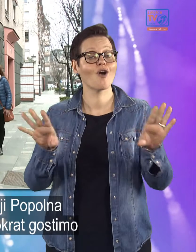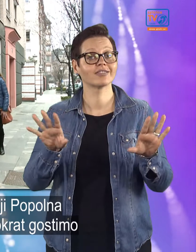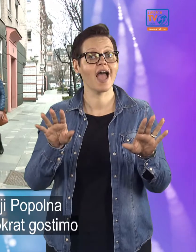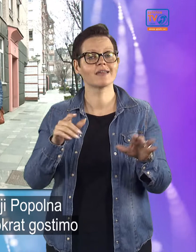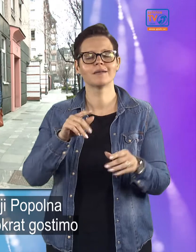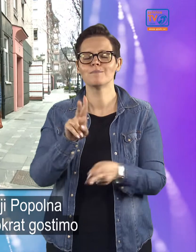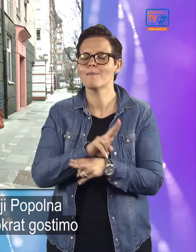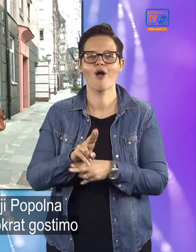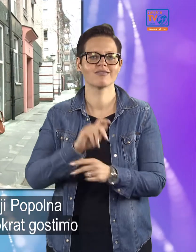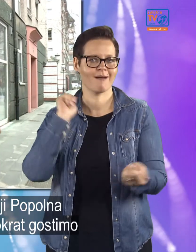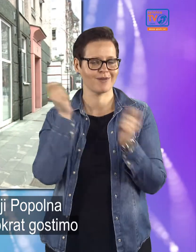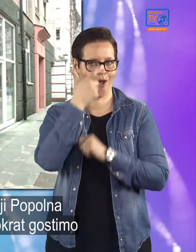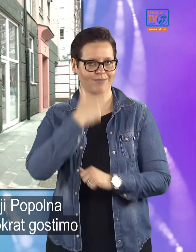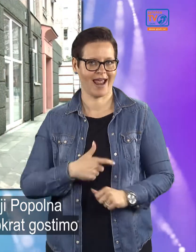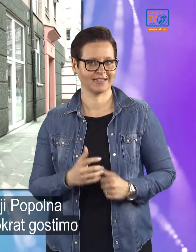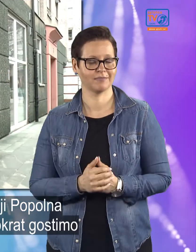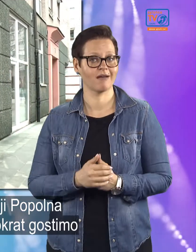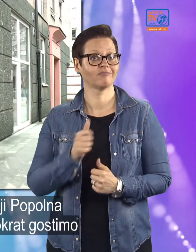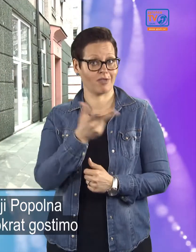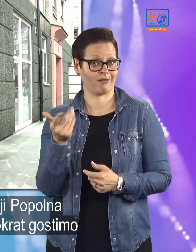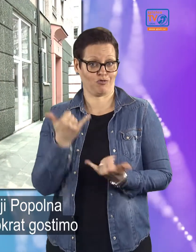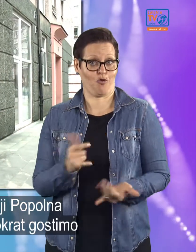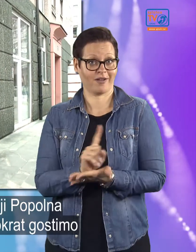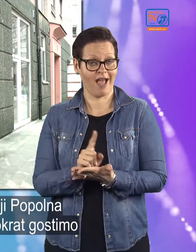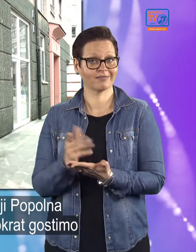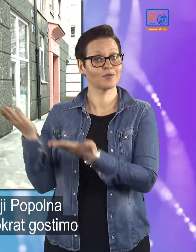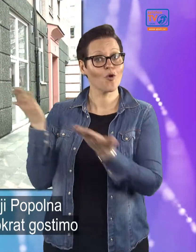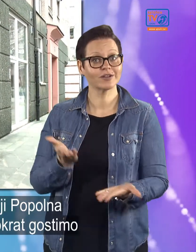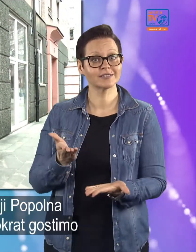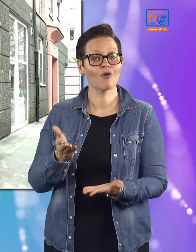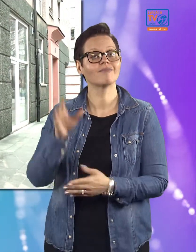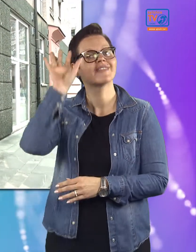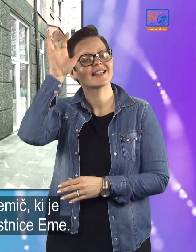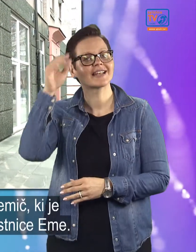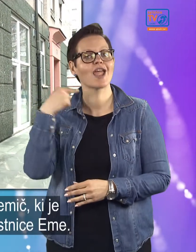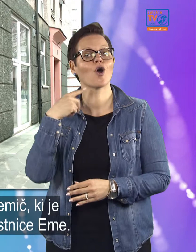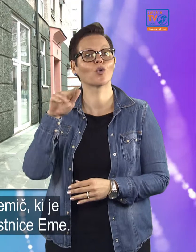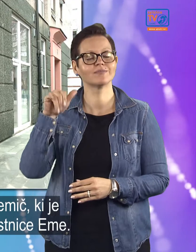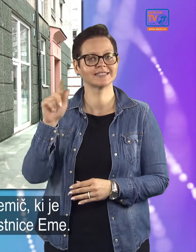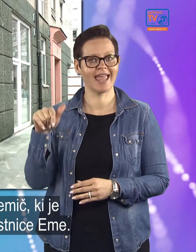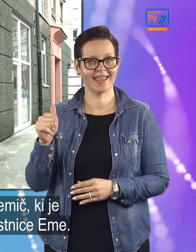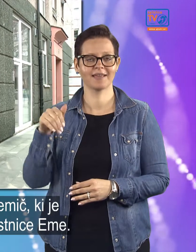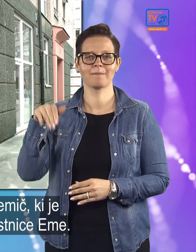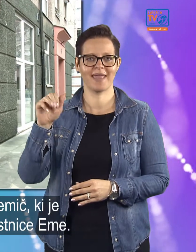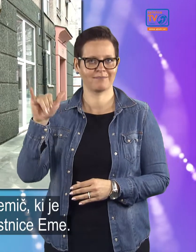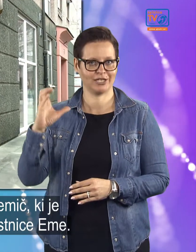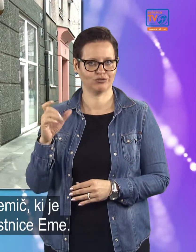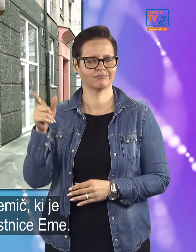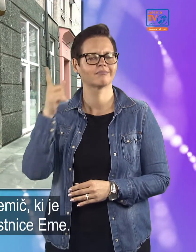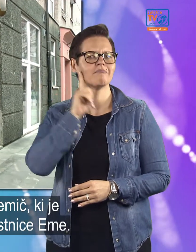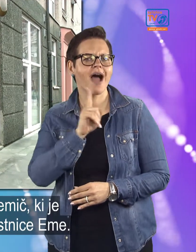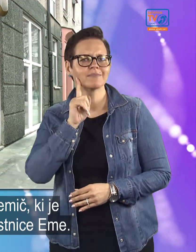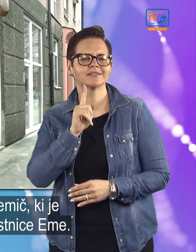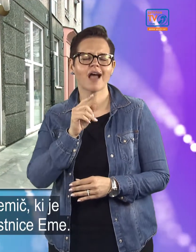Pozdravljeni v oddaji Popolna preobrazba, v kateri tokrat gostimo Andrejo Gumzej-Memič, ki je mamica